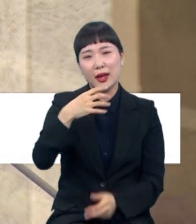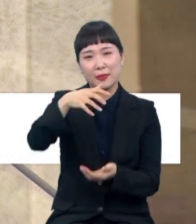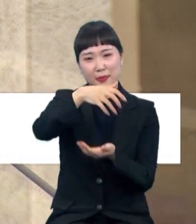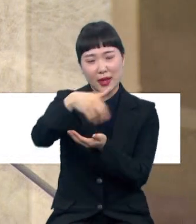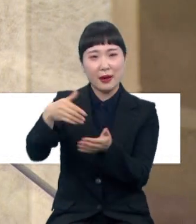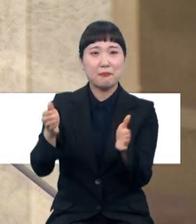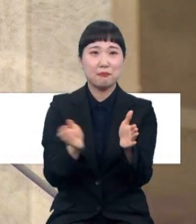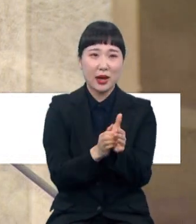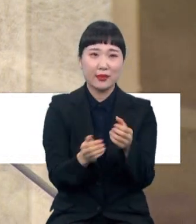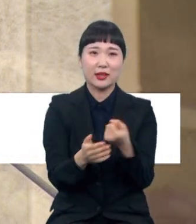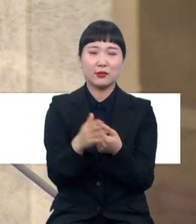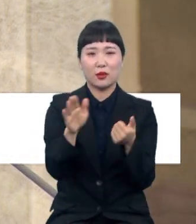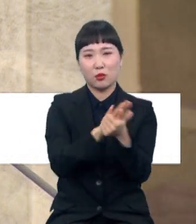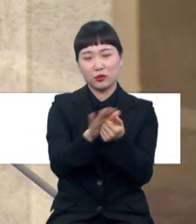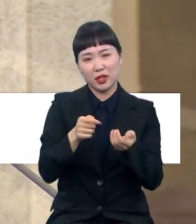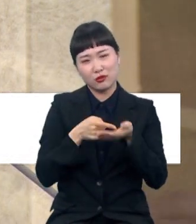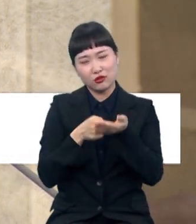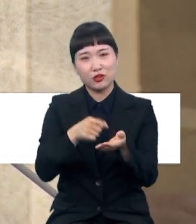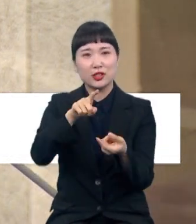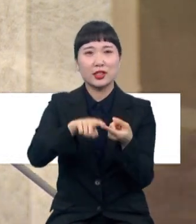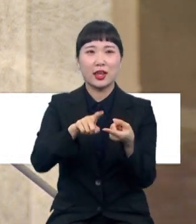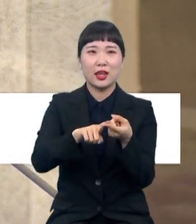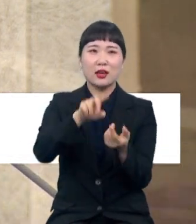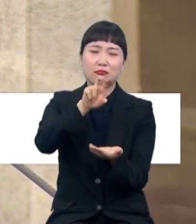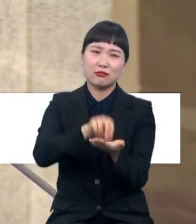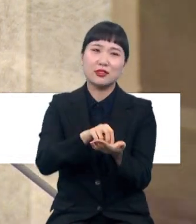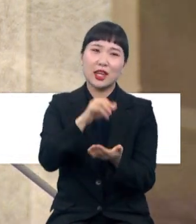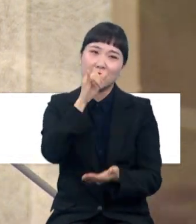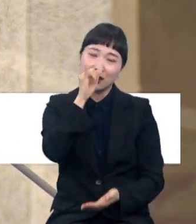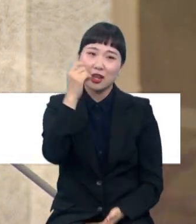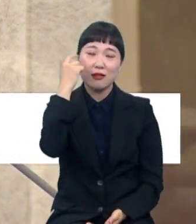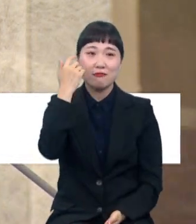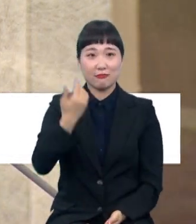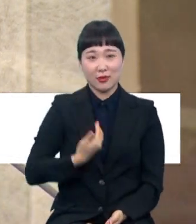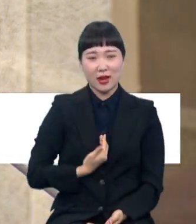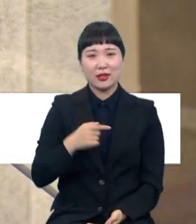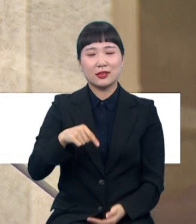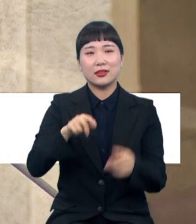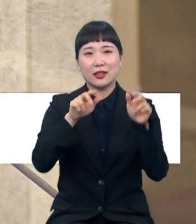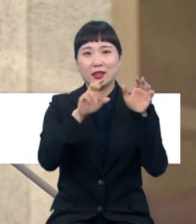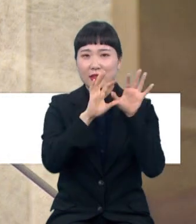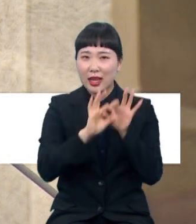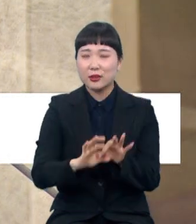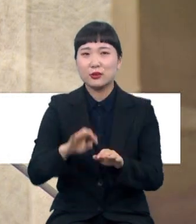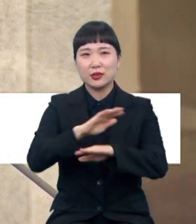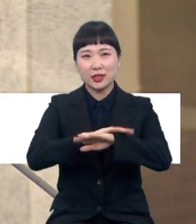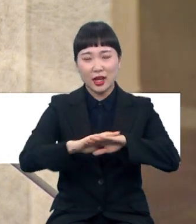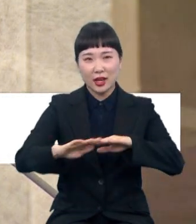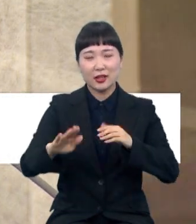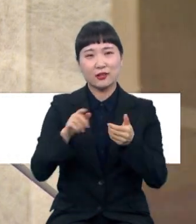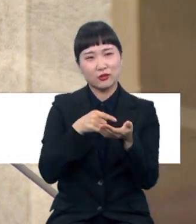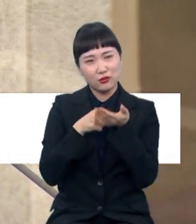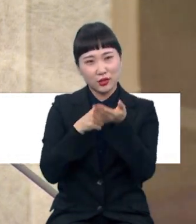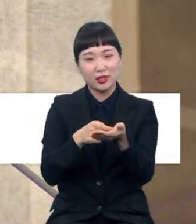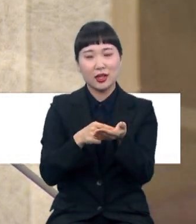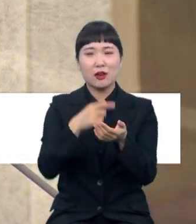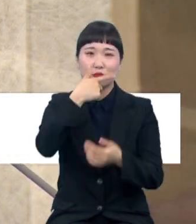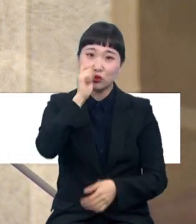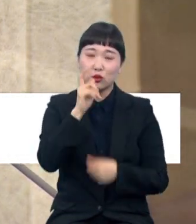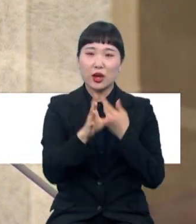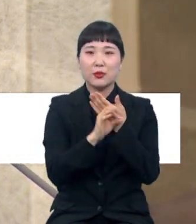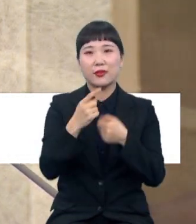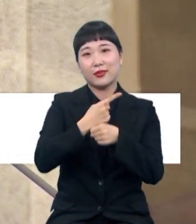돼서 보상 추진에 이제 지장이 있는 거 아니냐 하지만 열심히 지금 추진하고 부족한 보상비는